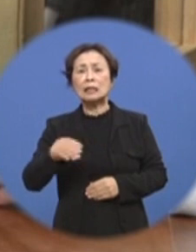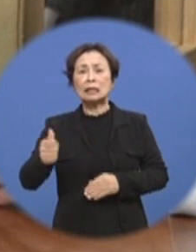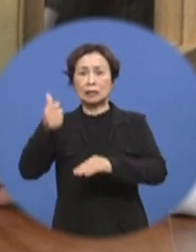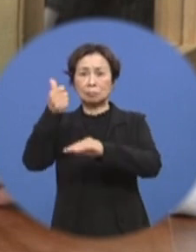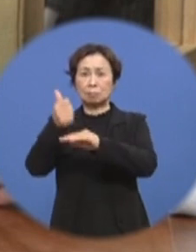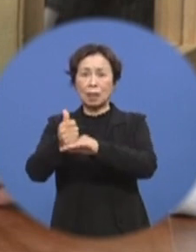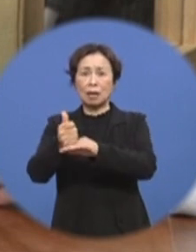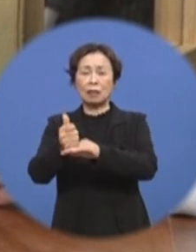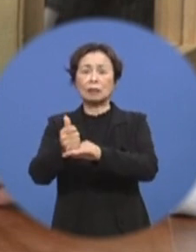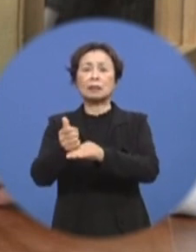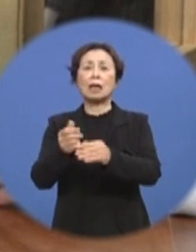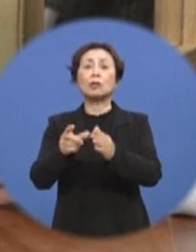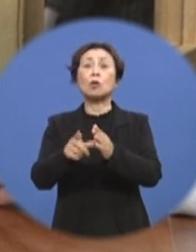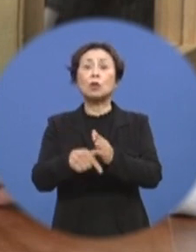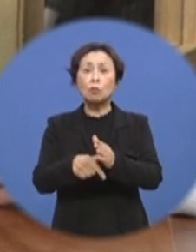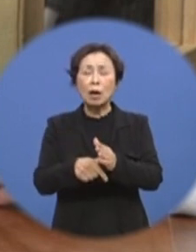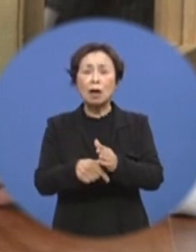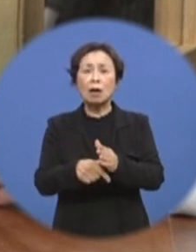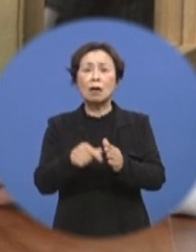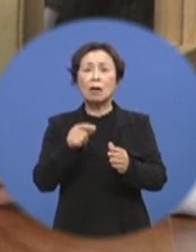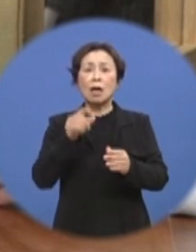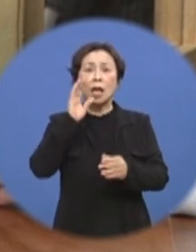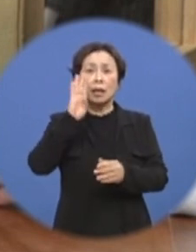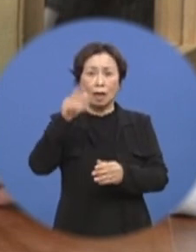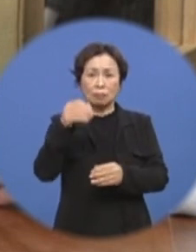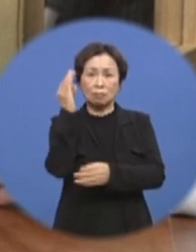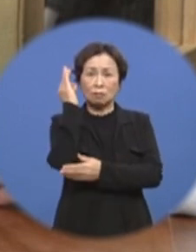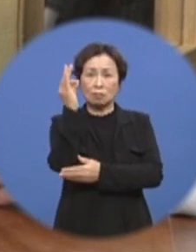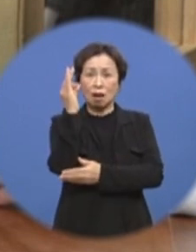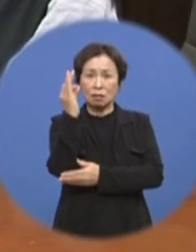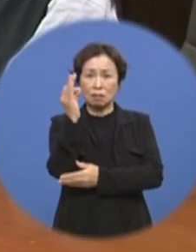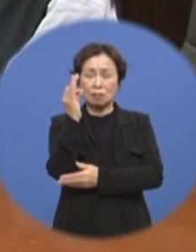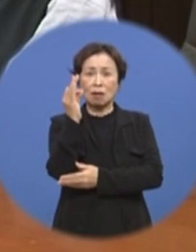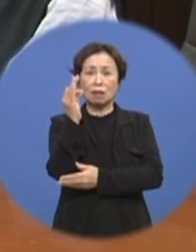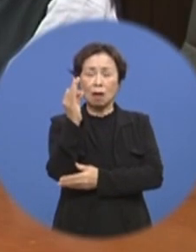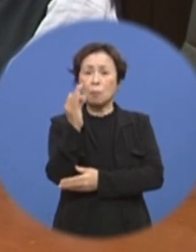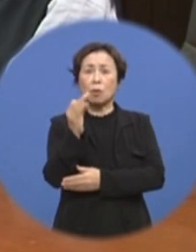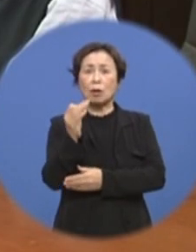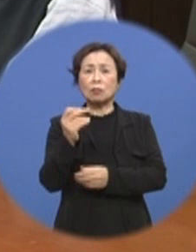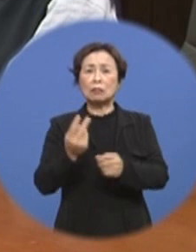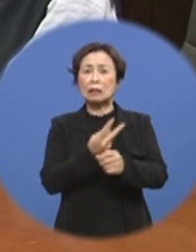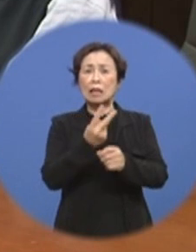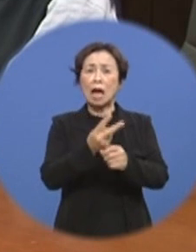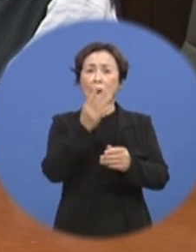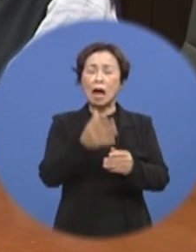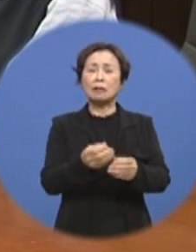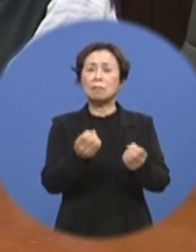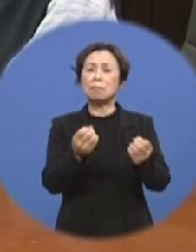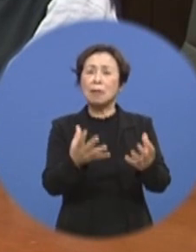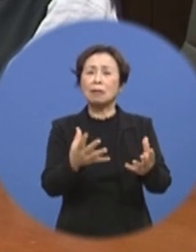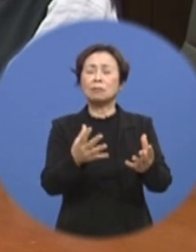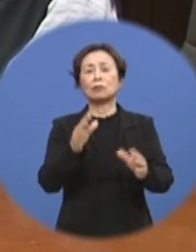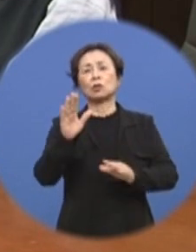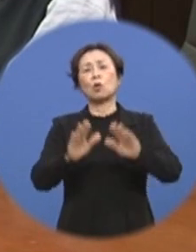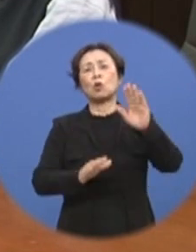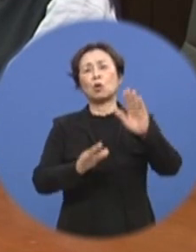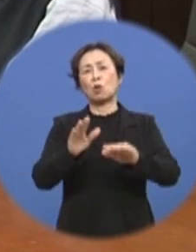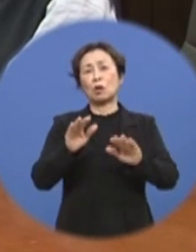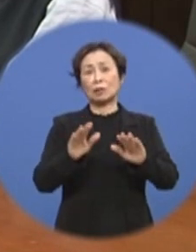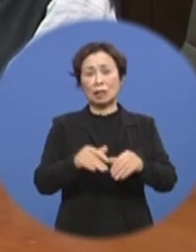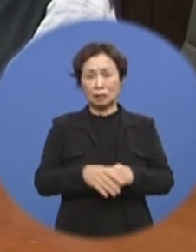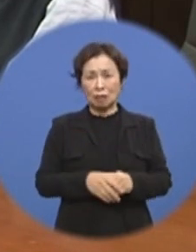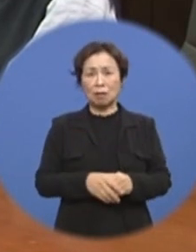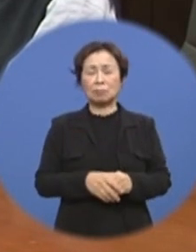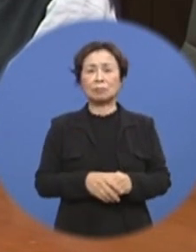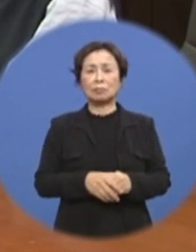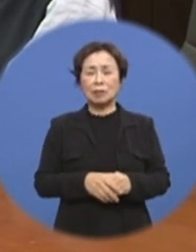パンクそれでそれを必死になって行革でやろうと思ってもそんなにお金はてない時